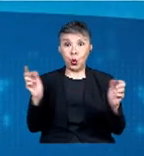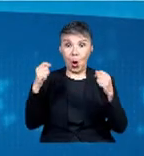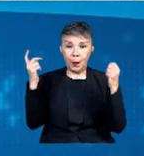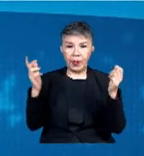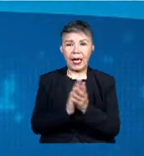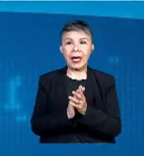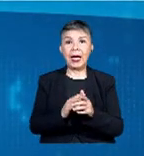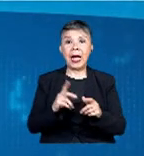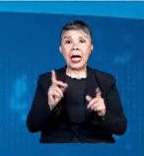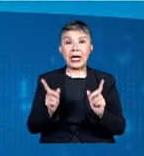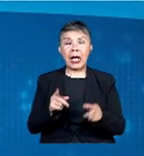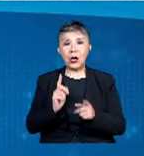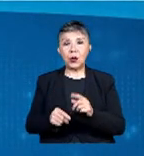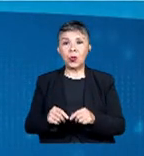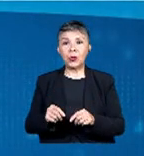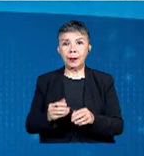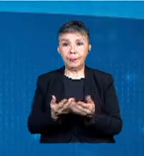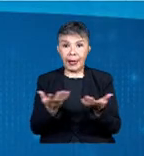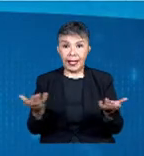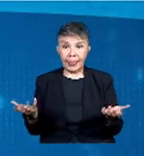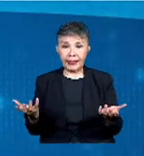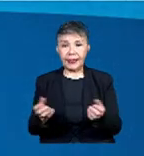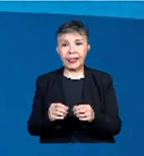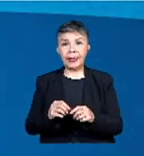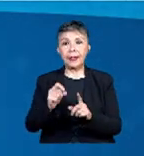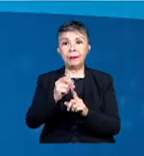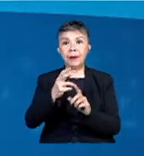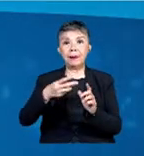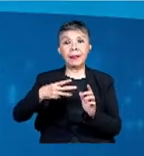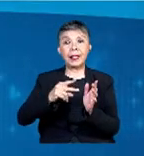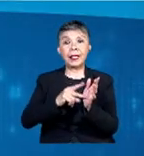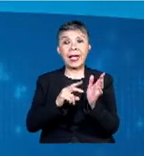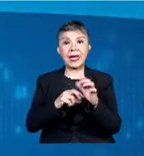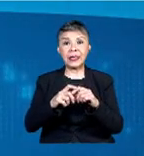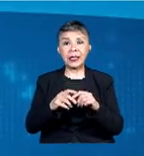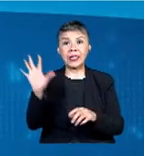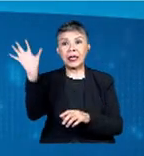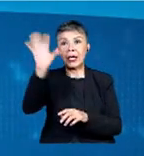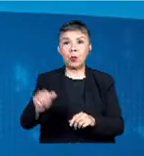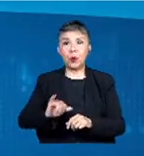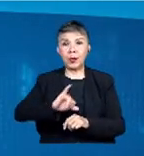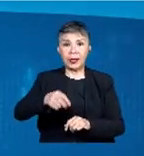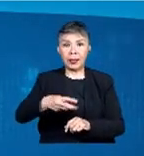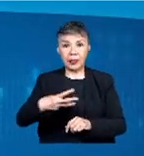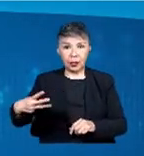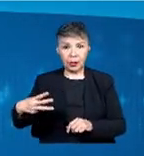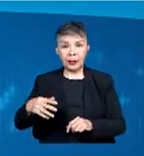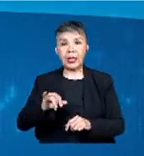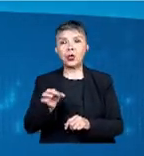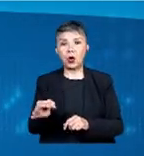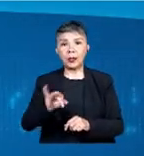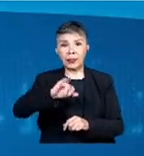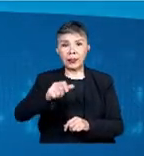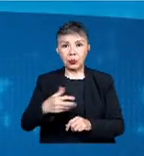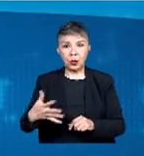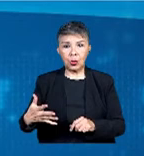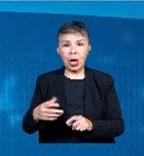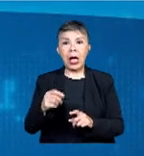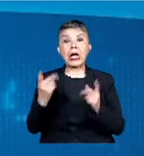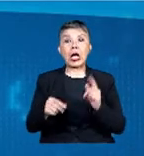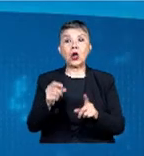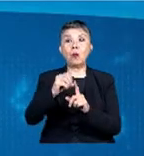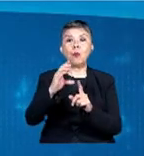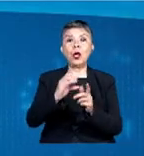ya. Kemudian pembedanya, Peparnas hanya di Kabupaten dan Kota Jayapura, sementara yang PON ada